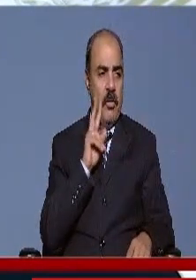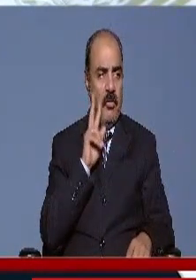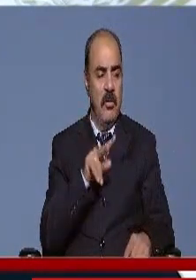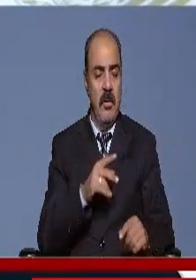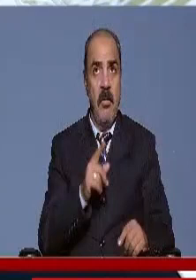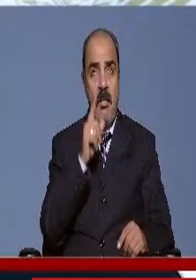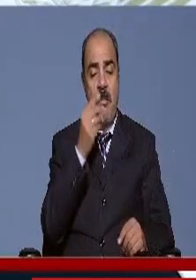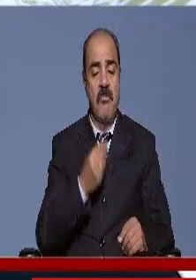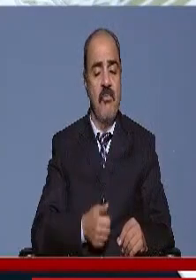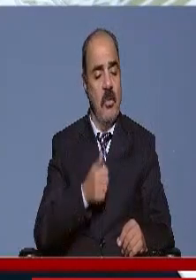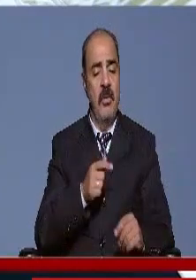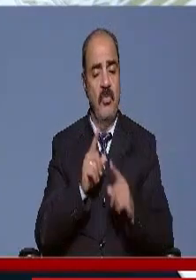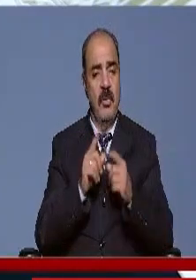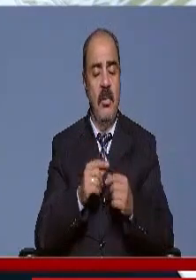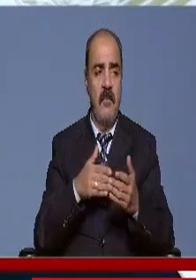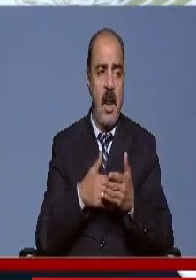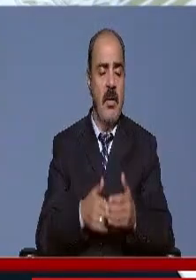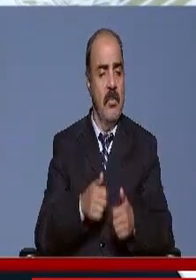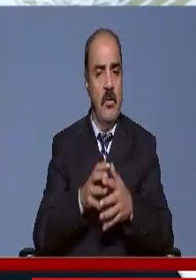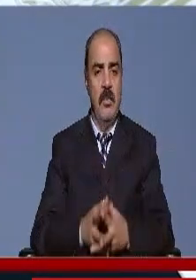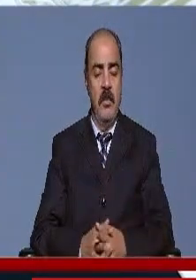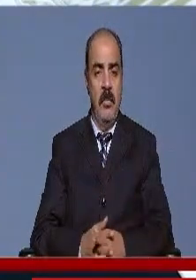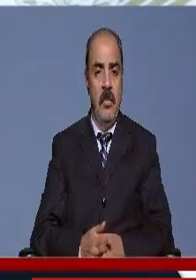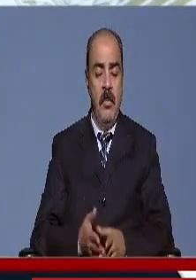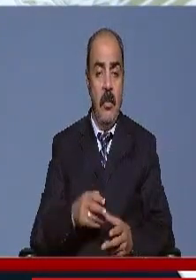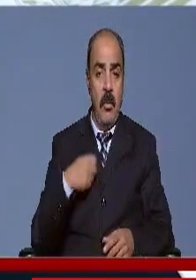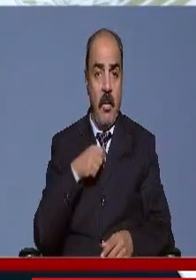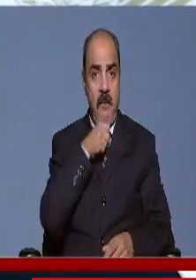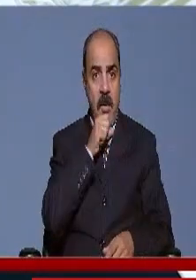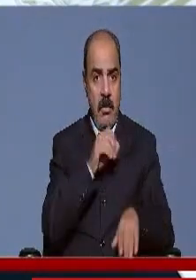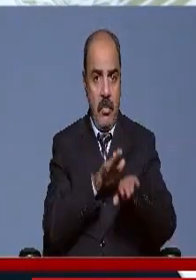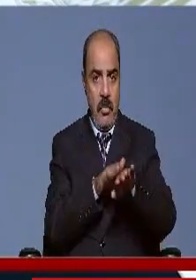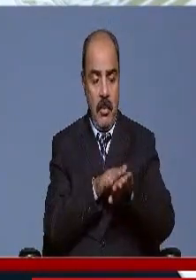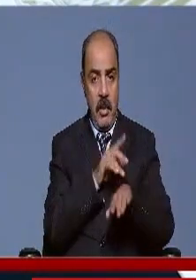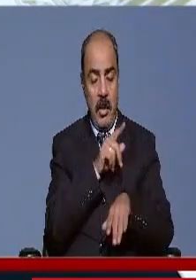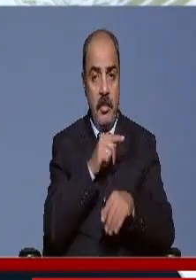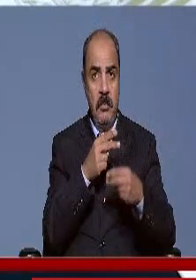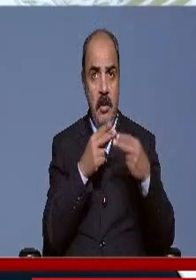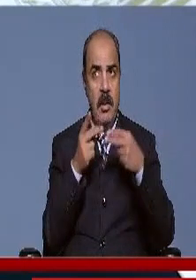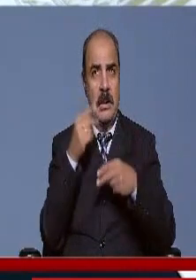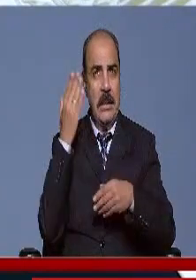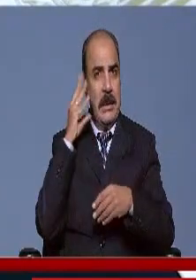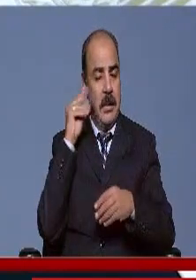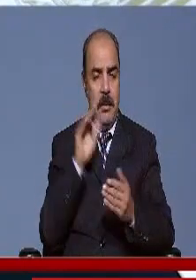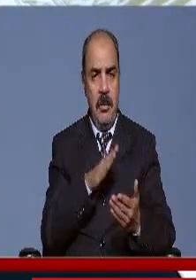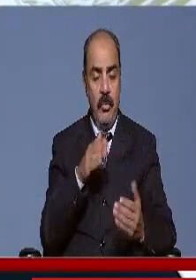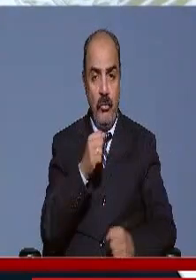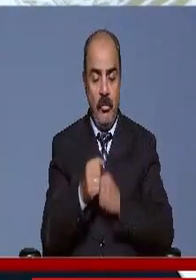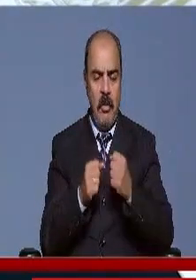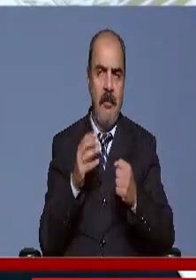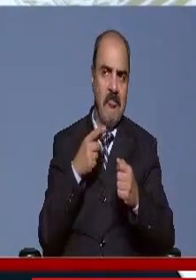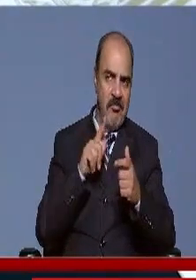سبحانه وتعالى بيوفقنا فيه. وبقول للرئيس ماكرون إن التاريخ هيشهد لك إنك أنت بتبذل جهد كبير قوي